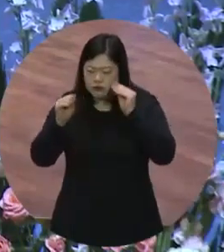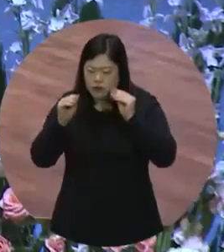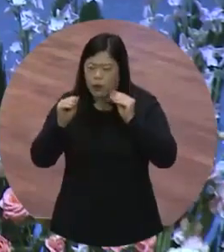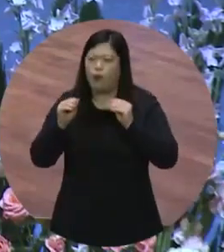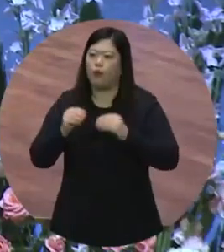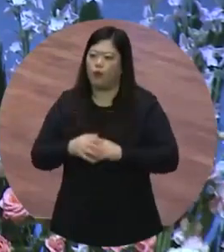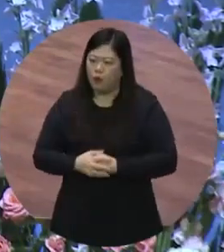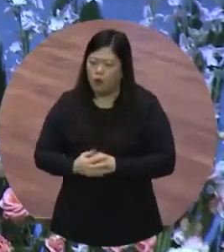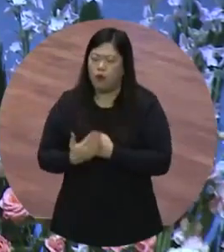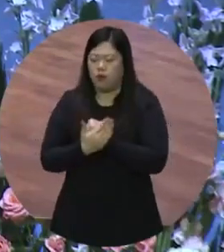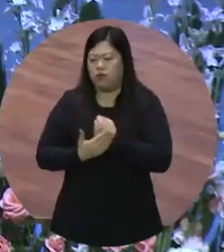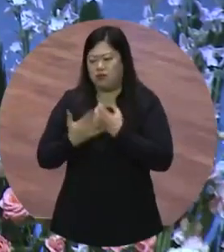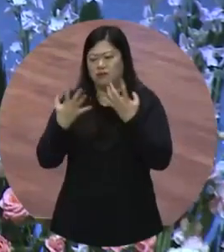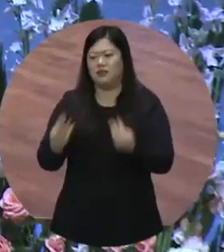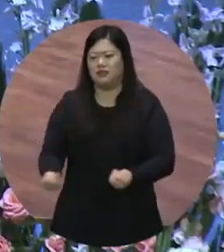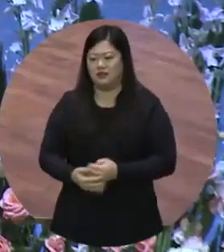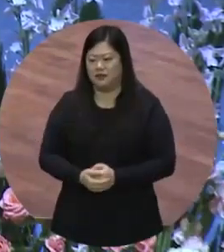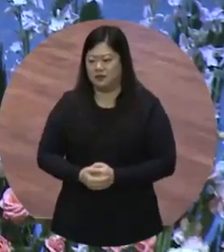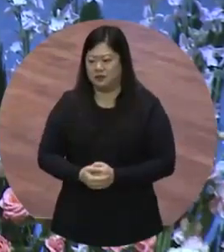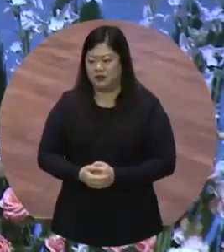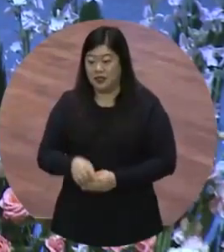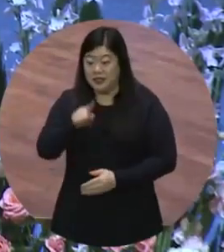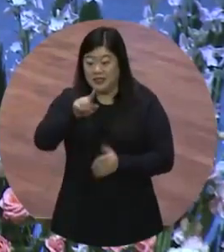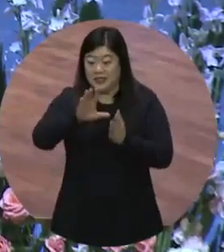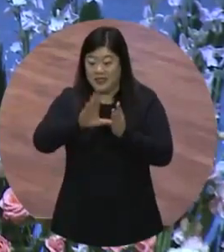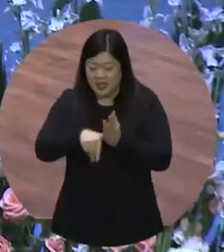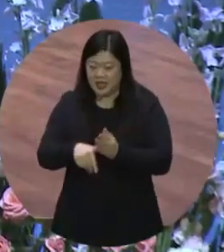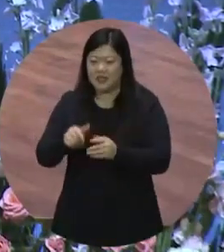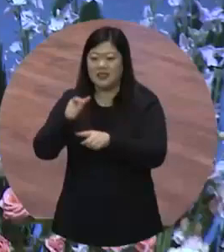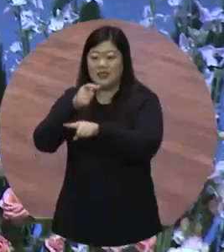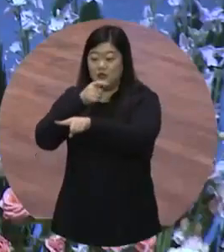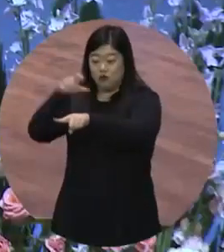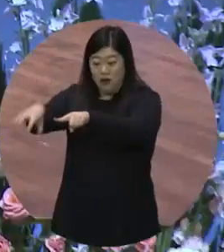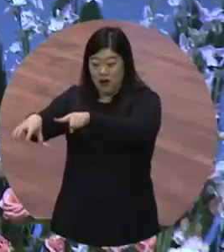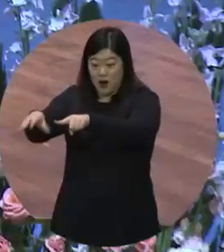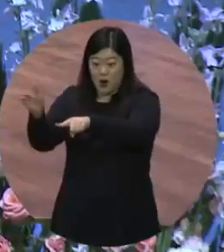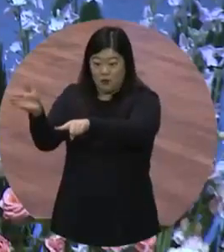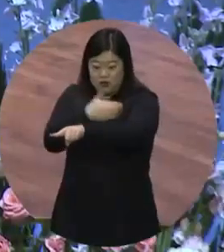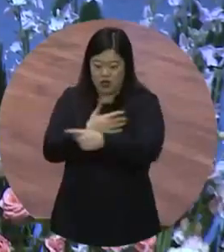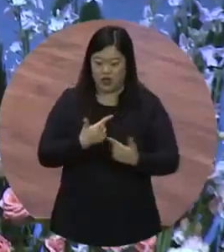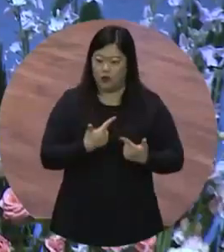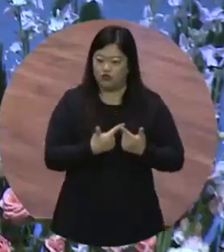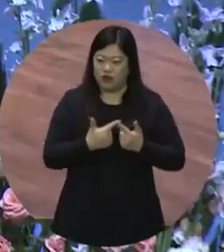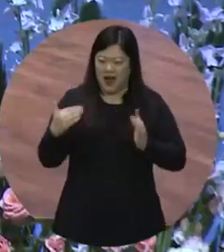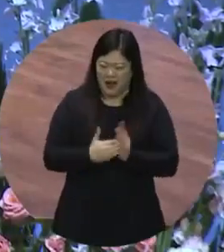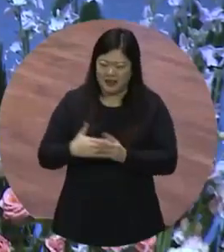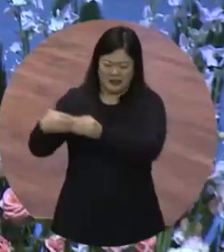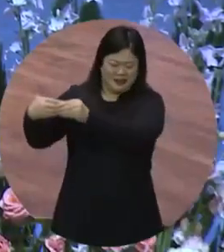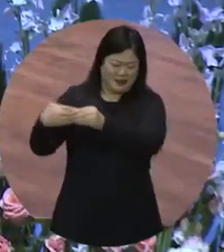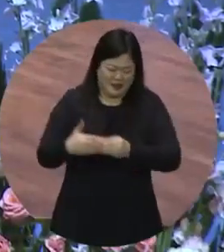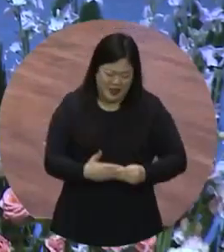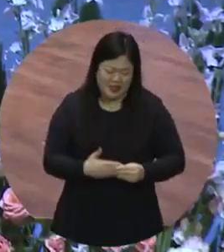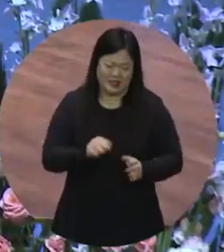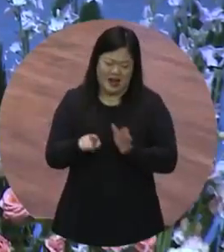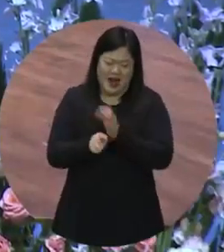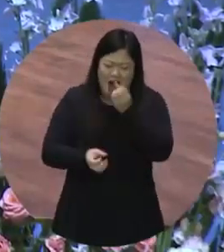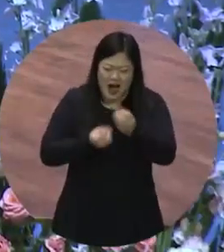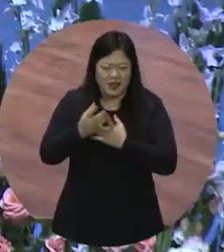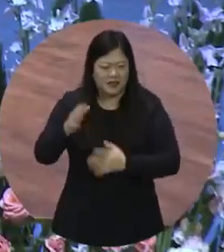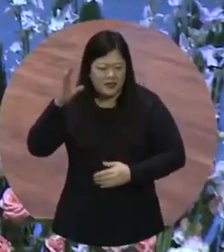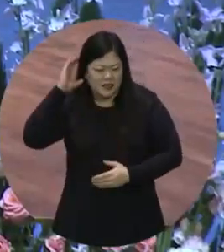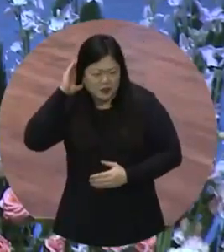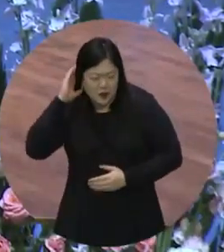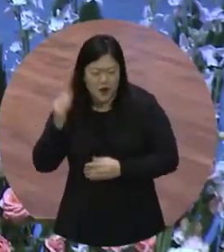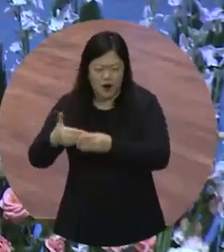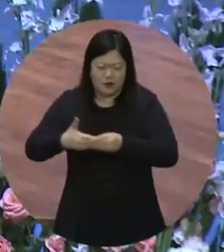그래서 그분들을 모시고 부산까지 그렇게 오시게 해서 간증하게 하고 그래서 이